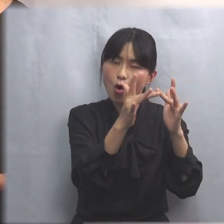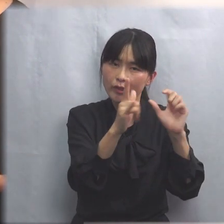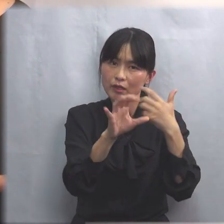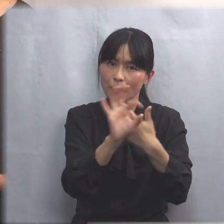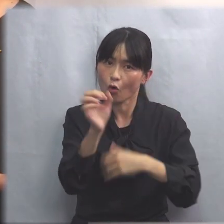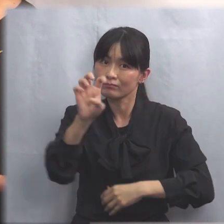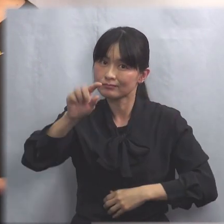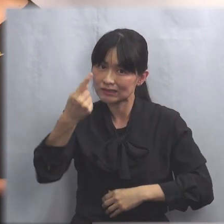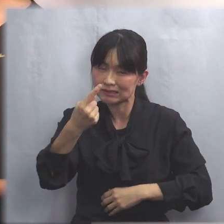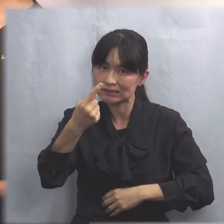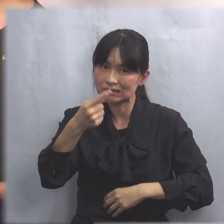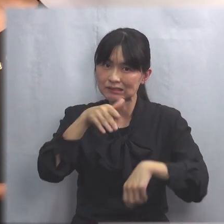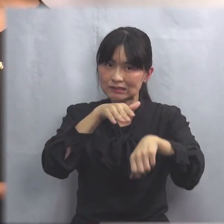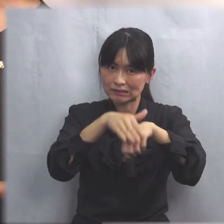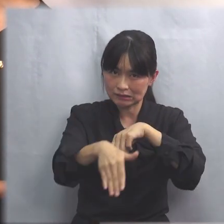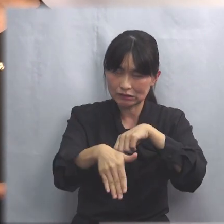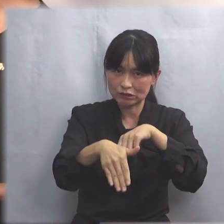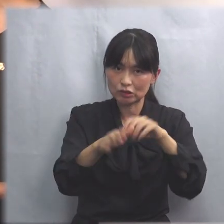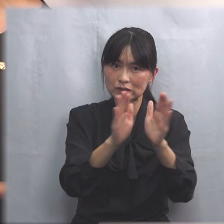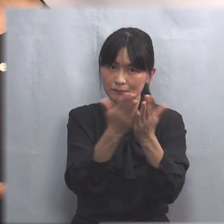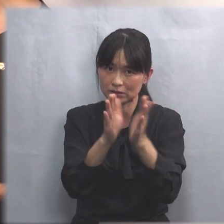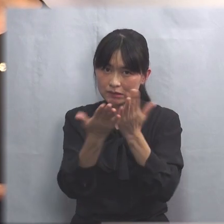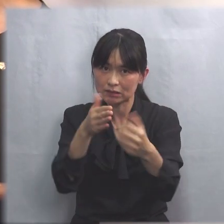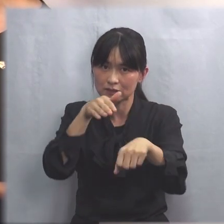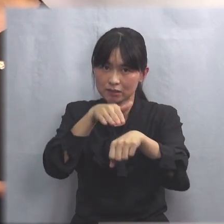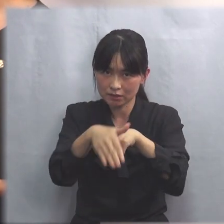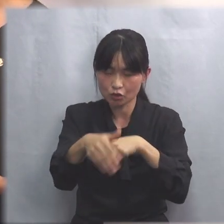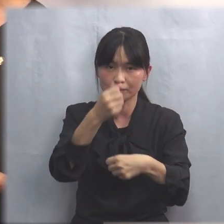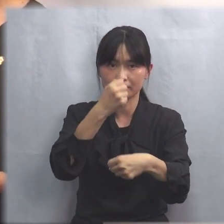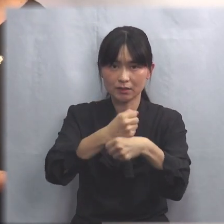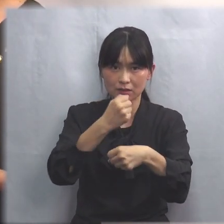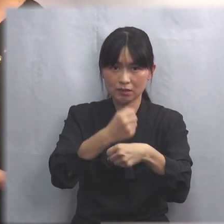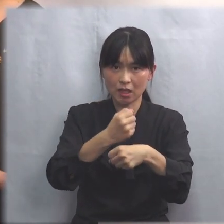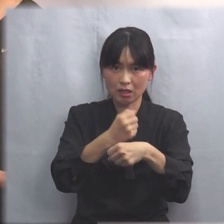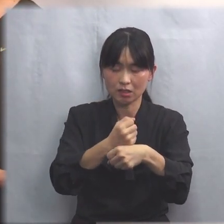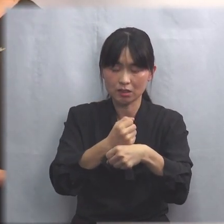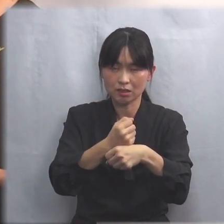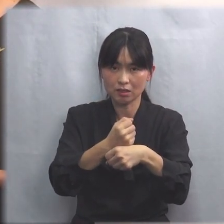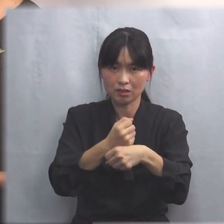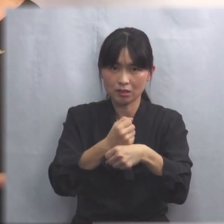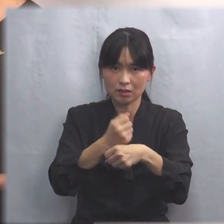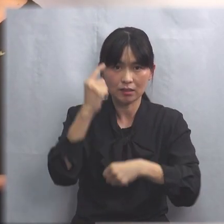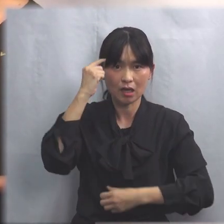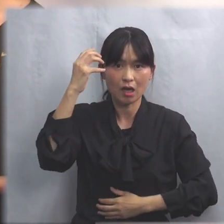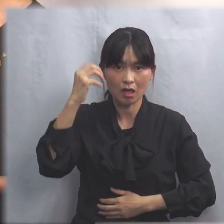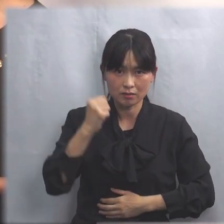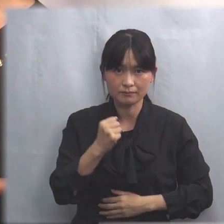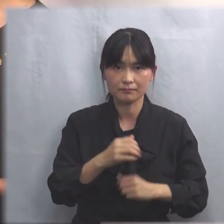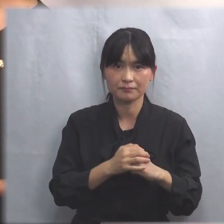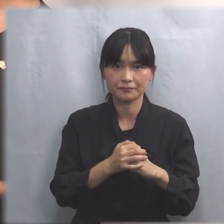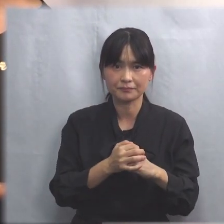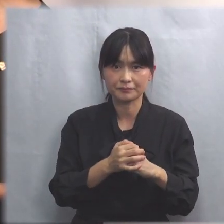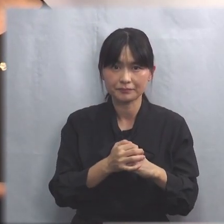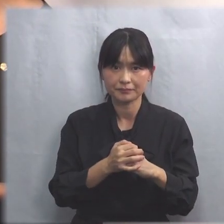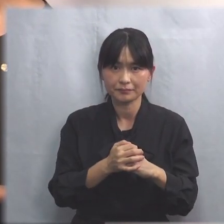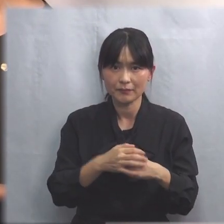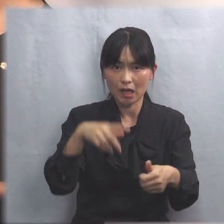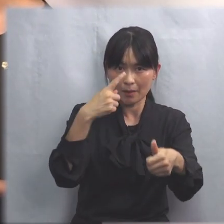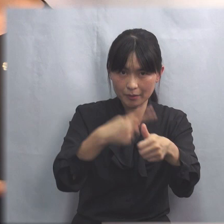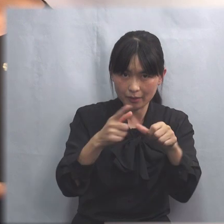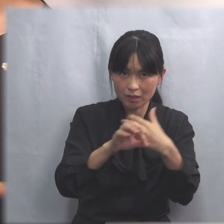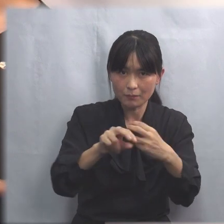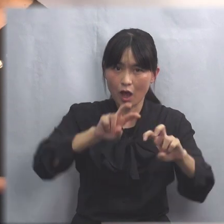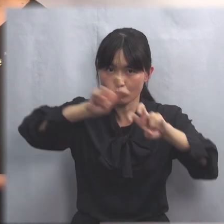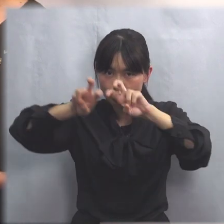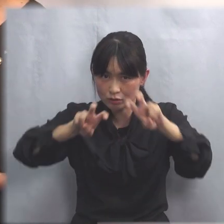매거진 형식으로 제시되는 당 기관지 라는 점에 착안을 해주실 것을 요청드립니다. 비평,